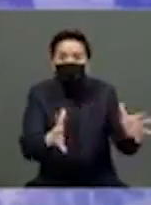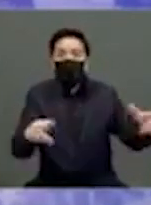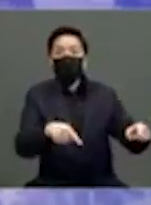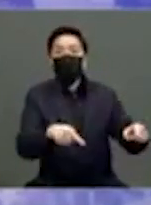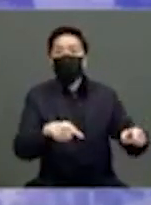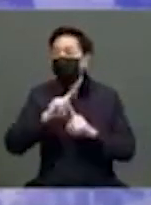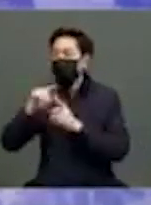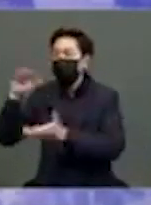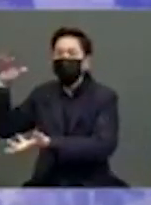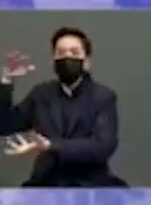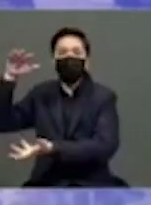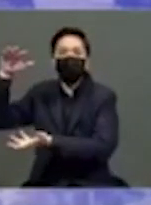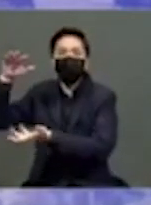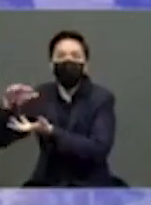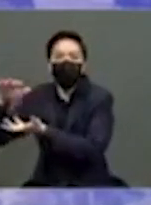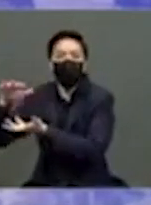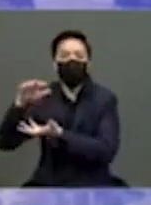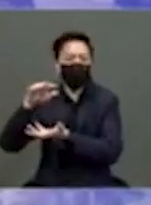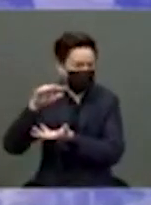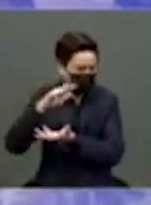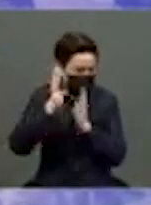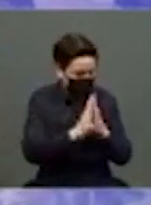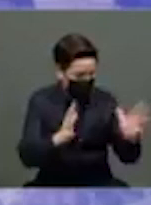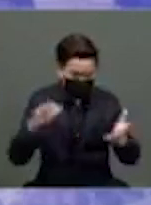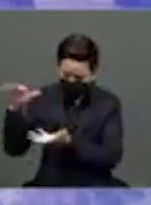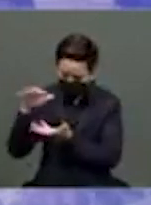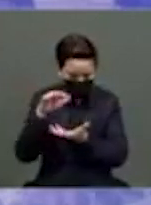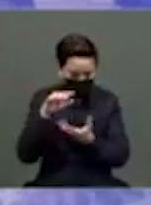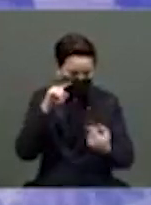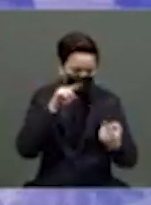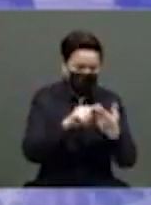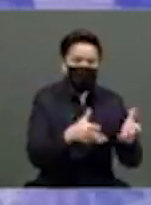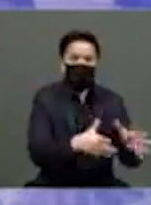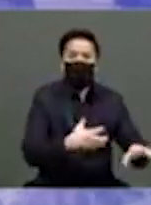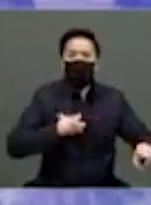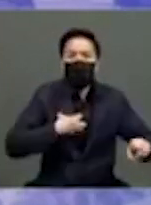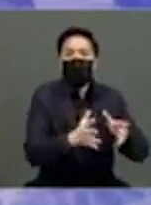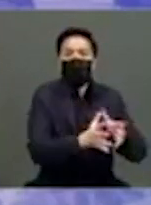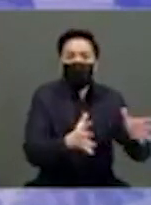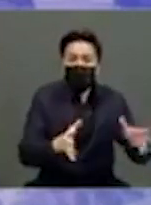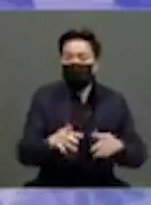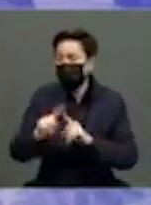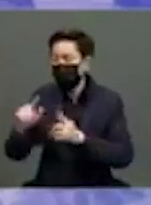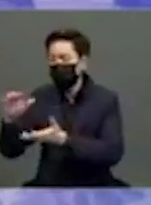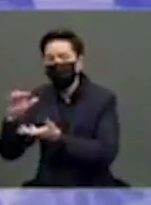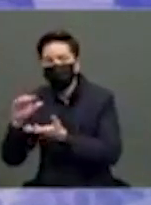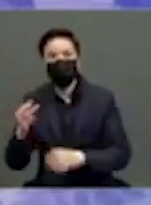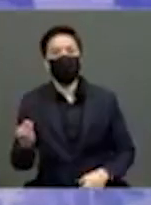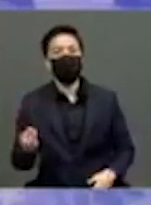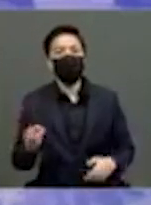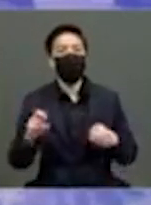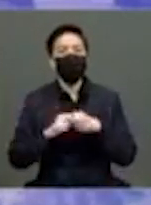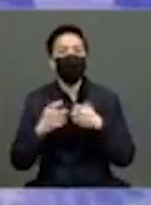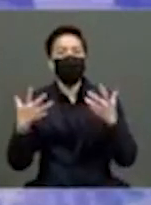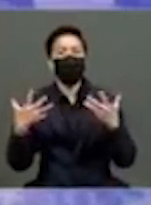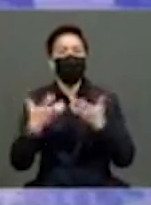Supplyหรือการให้กันมานะครับเพราะฉะนั้น demandมีมาก Supplyมีน้อยก็เลยเกิดปัญหานี้ผมในฐานะ